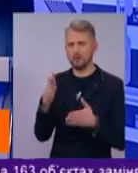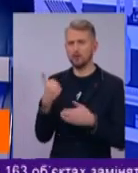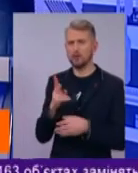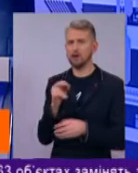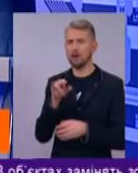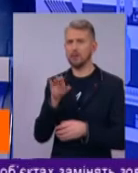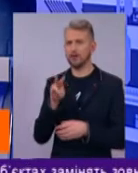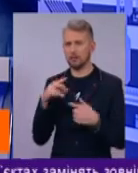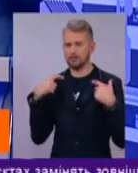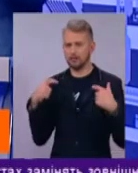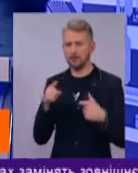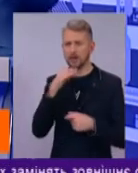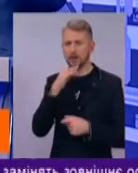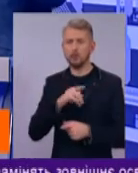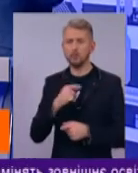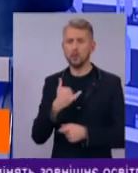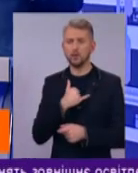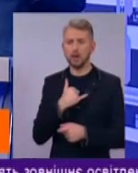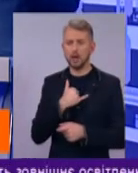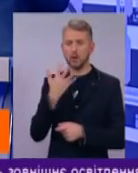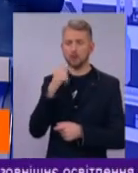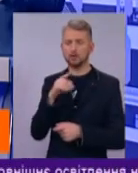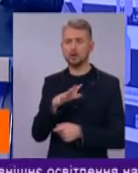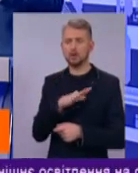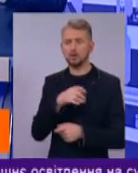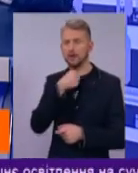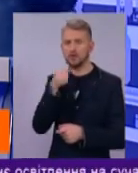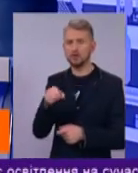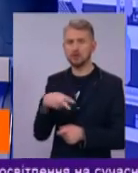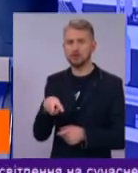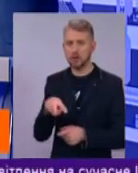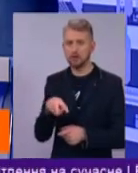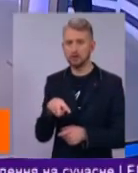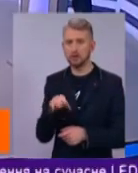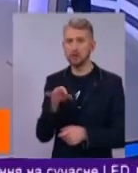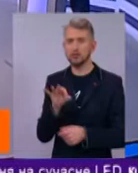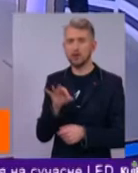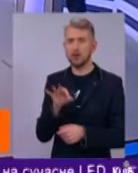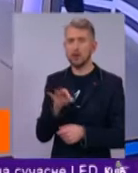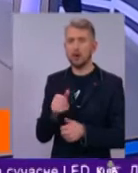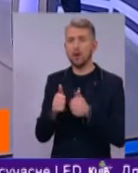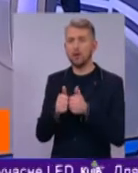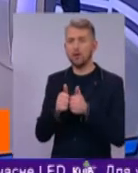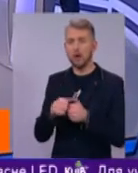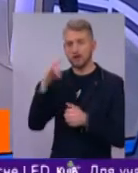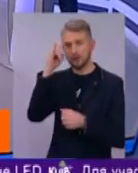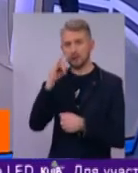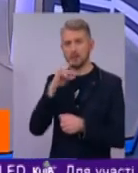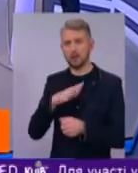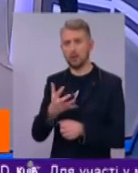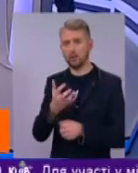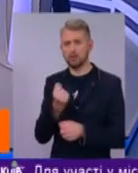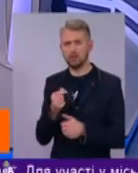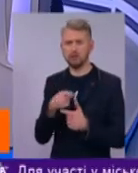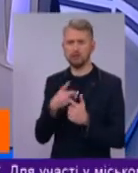капітан, але він казав, що у нас там, коли вони були старшими лейтенантами, то колега з Казахстану отримував чи